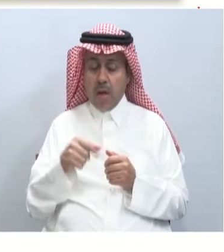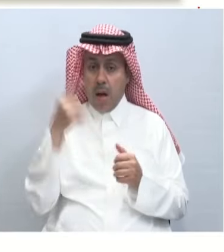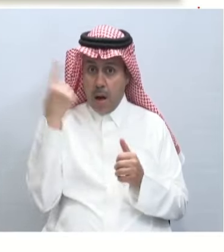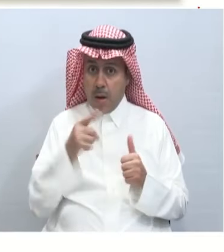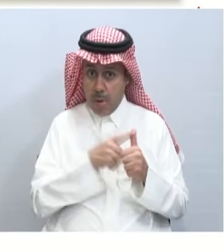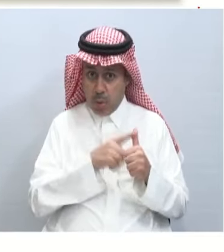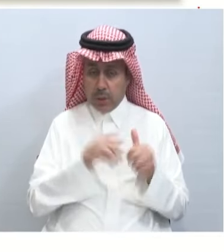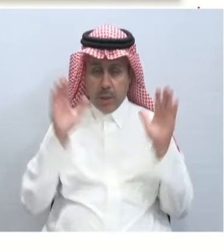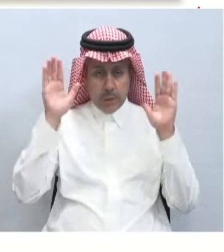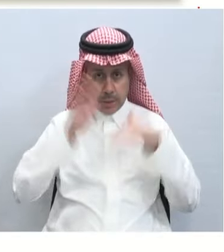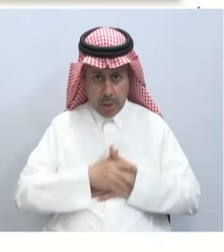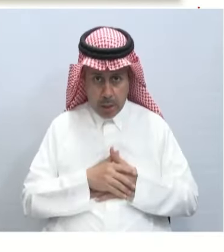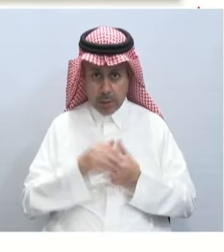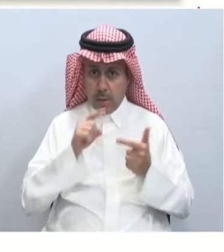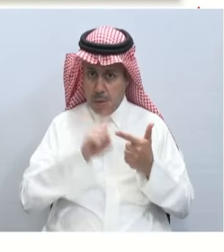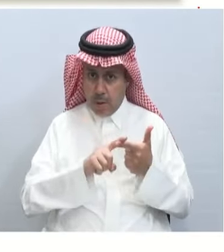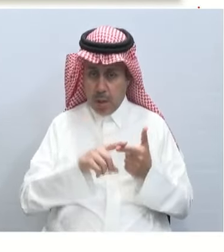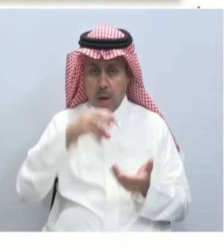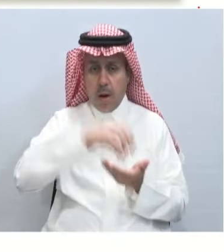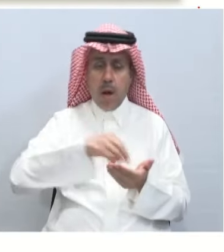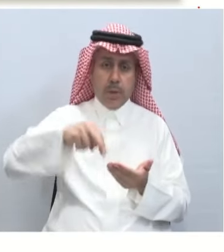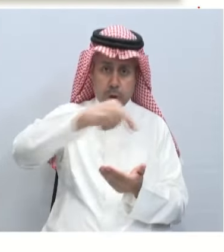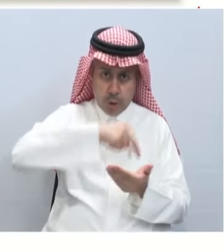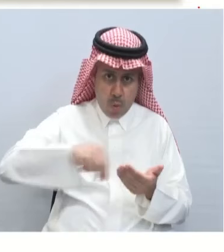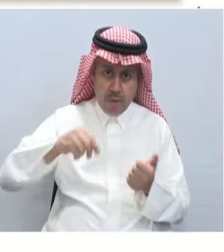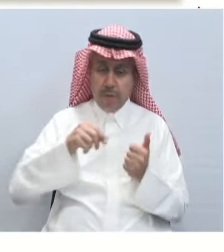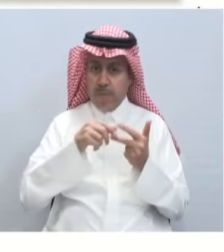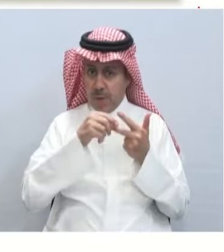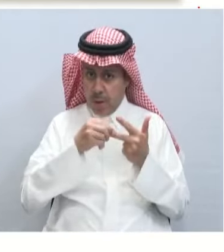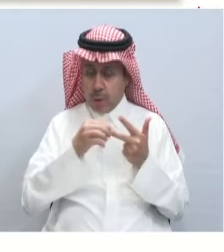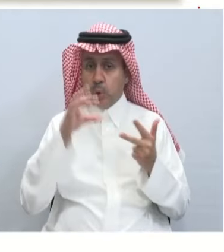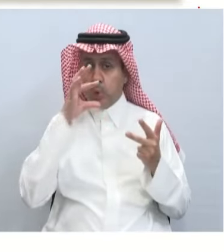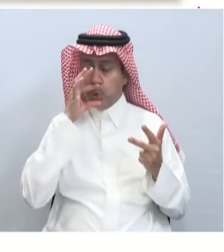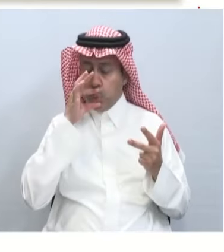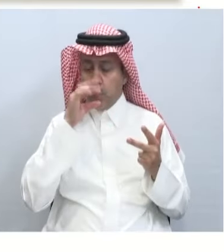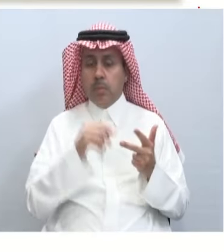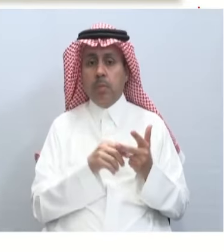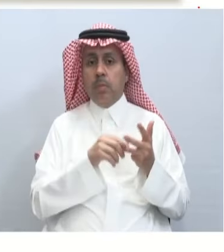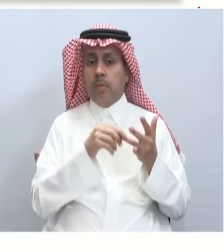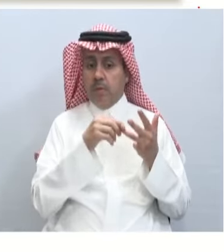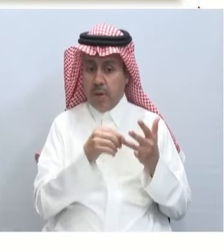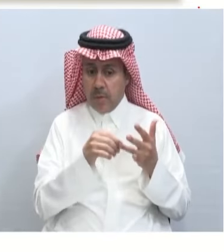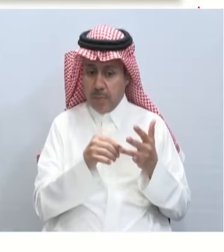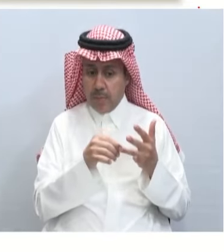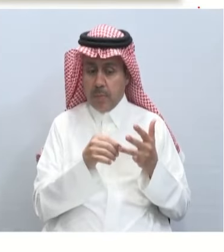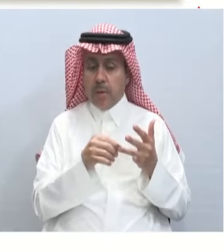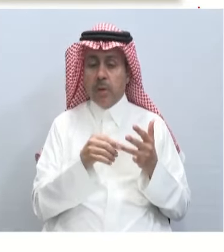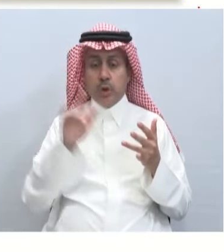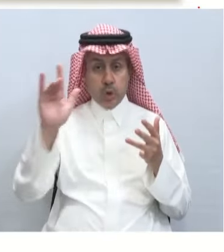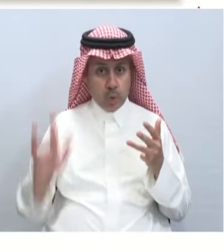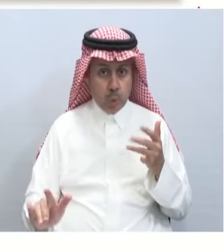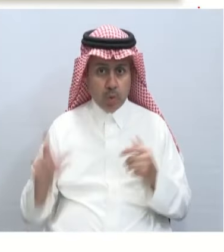والطواف بالبيت وكذلك الصوم وايضا